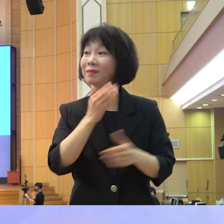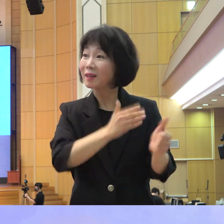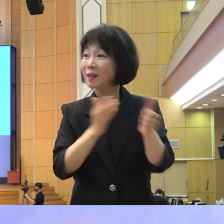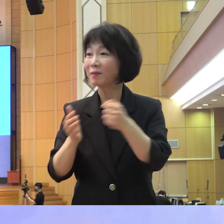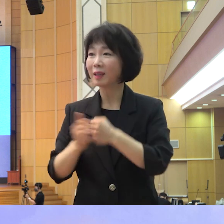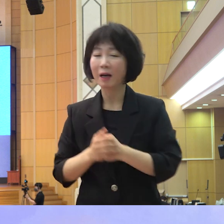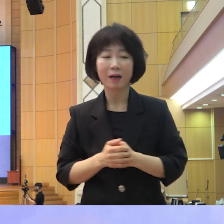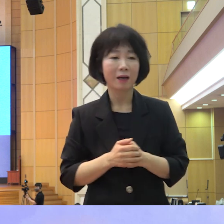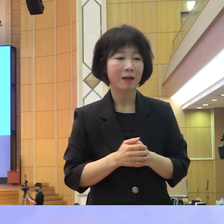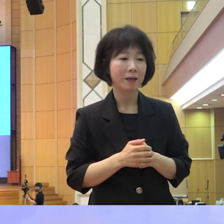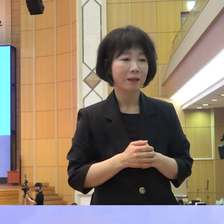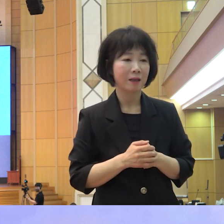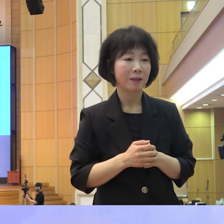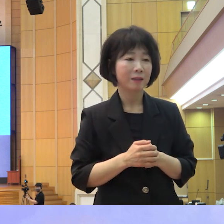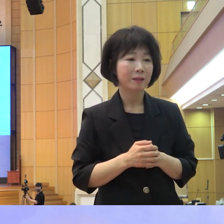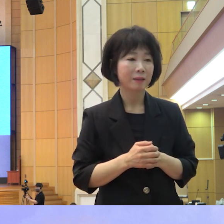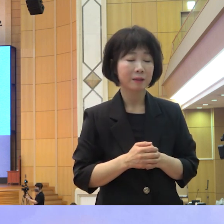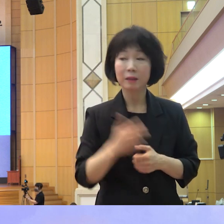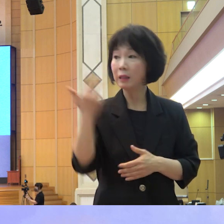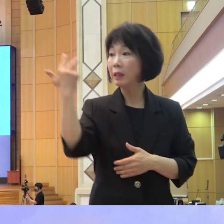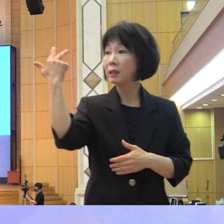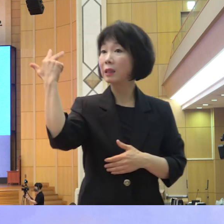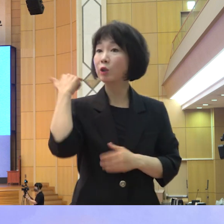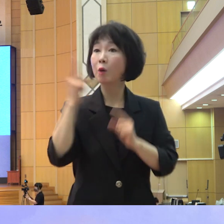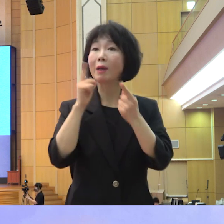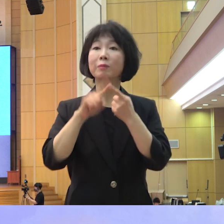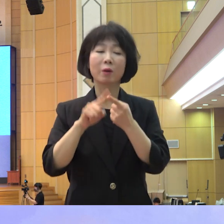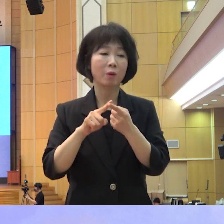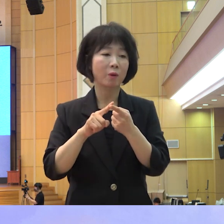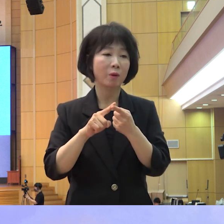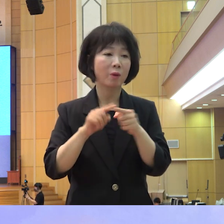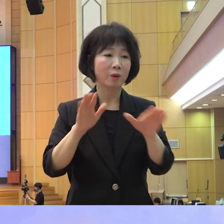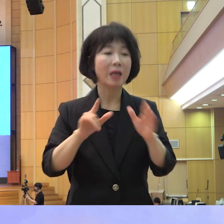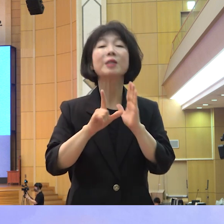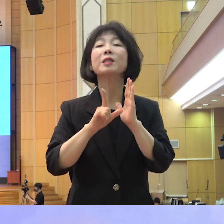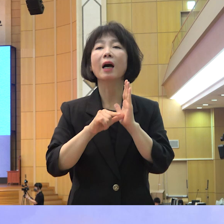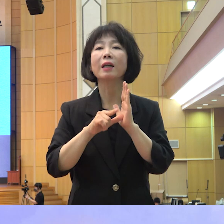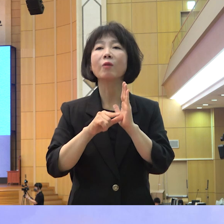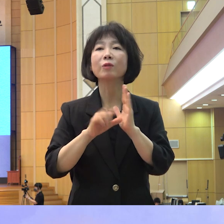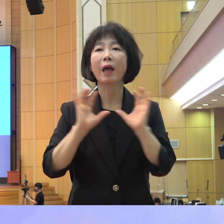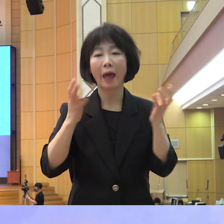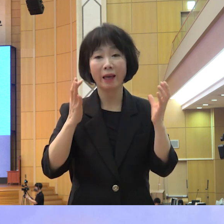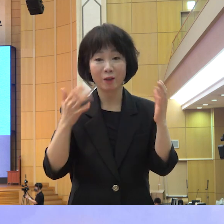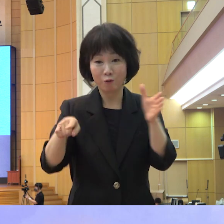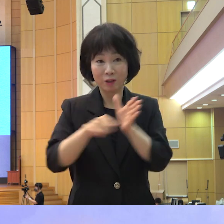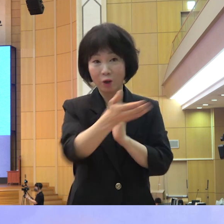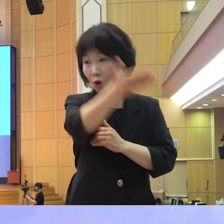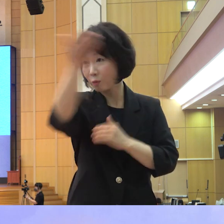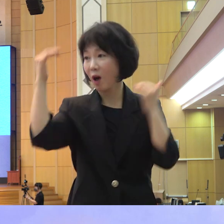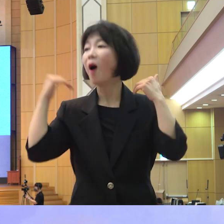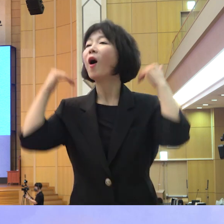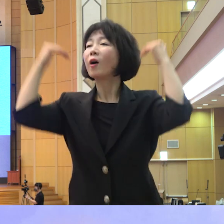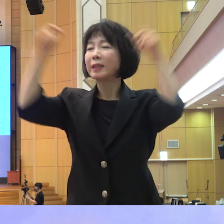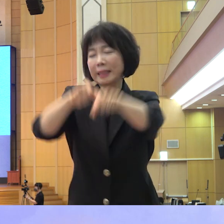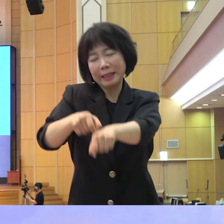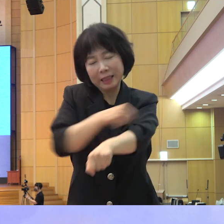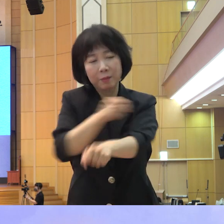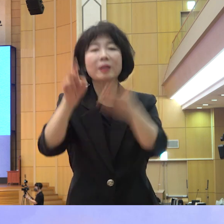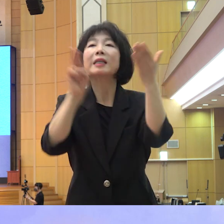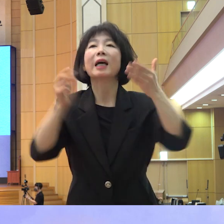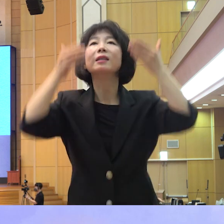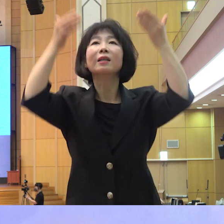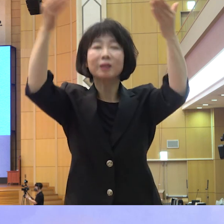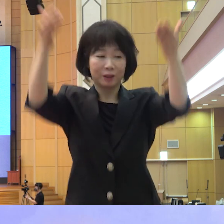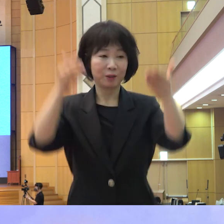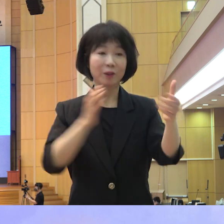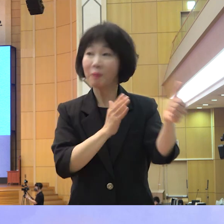우리 저번 주에 말씀드렸던 것처럼 이 시간은 우리 아이들을 위해서 우리 어른들이 스페셜하게 찬양도